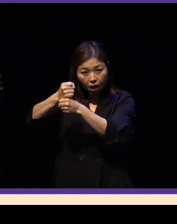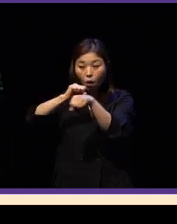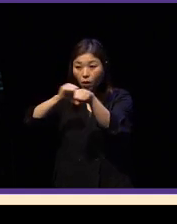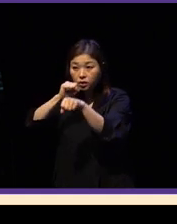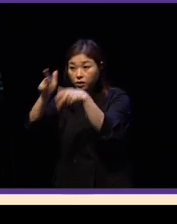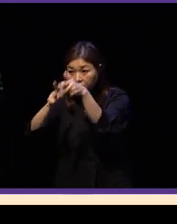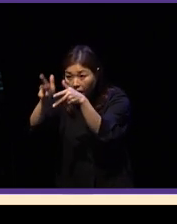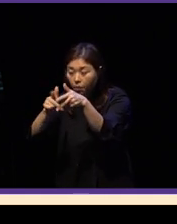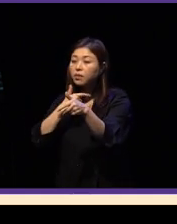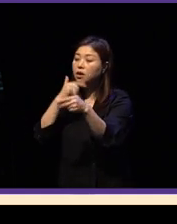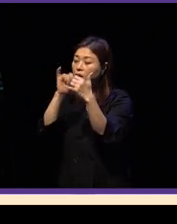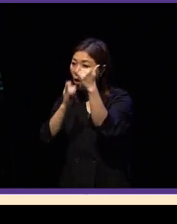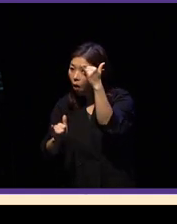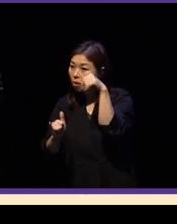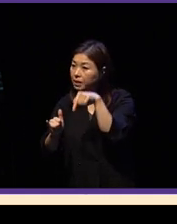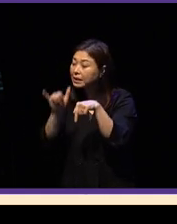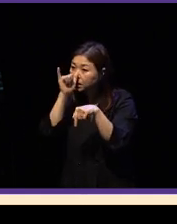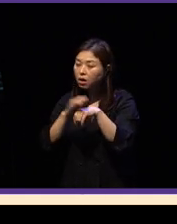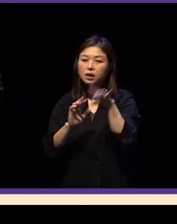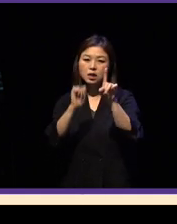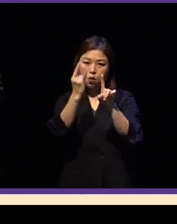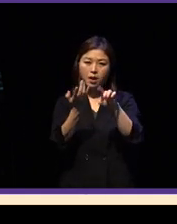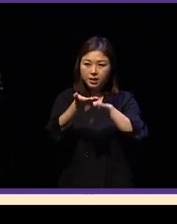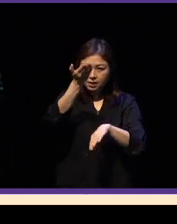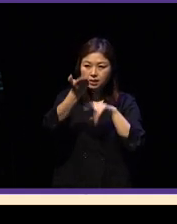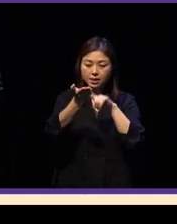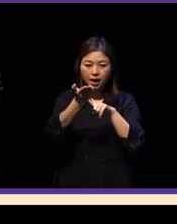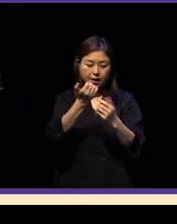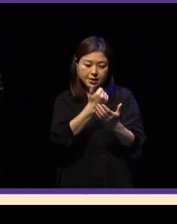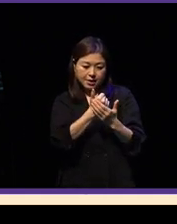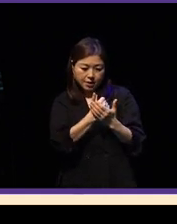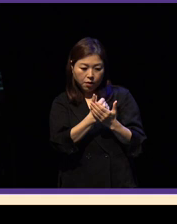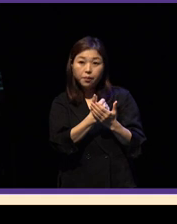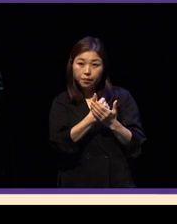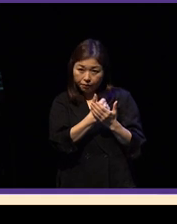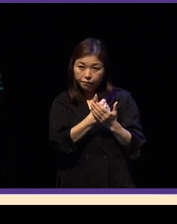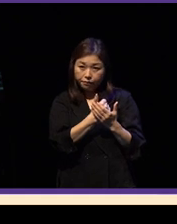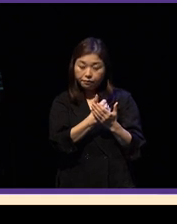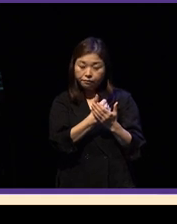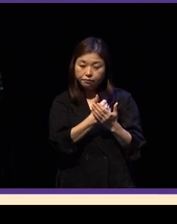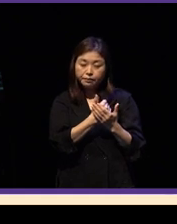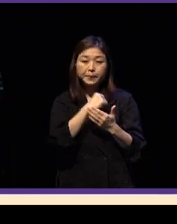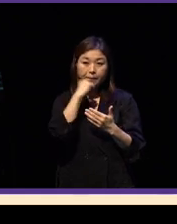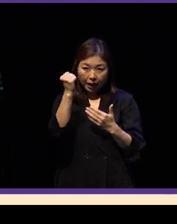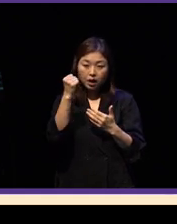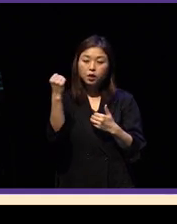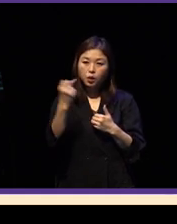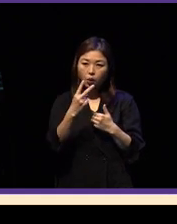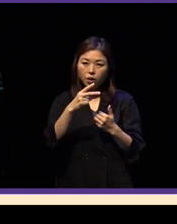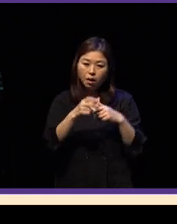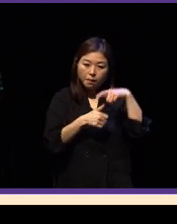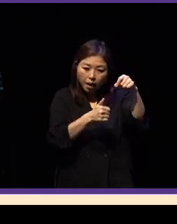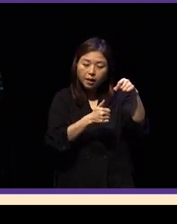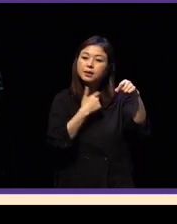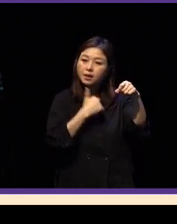사업 이력이 있어야 됩니다. 1회 이상의 지원사업 선정 및 수행 이력이 있어야 합니다.